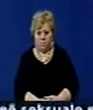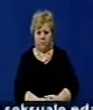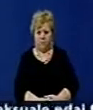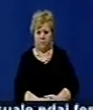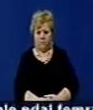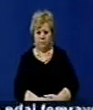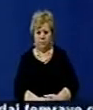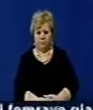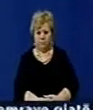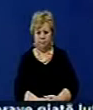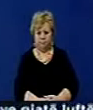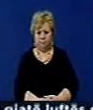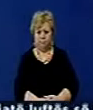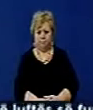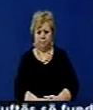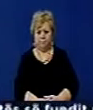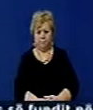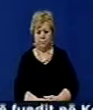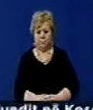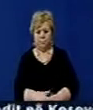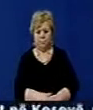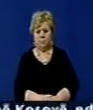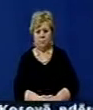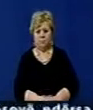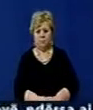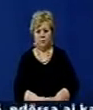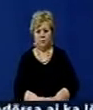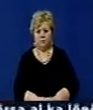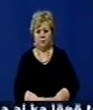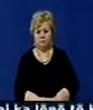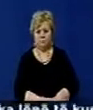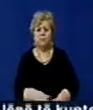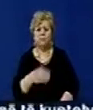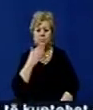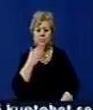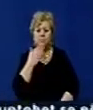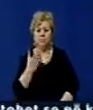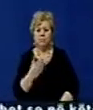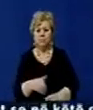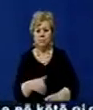Faleminderit.